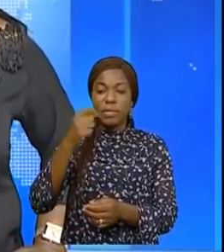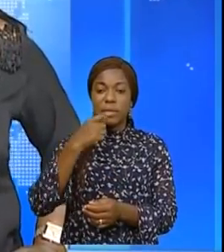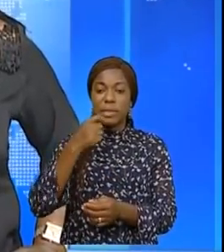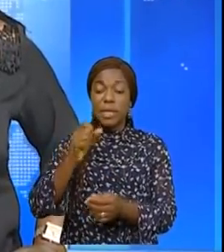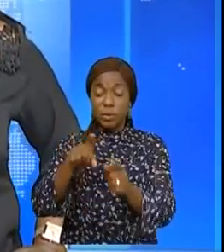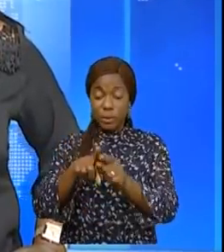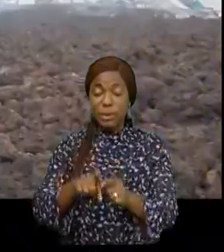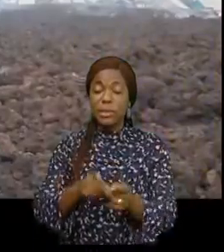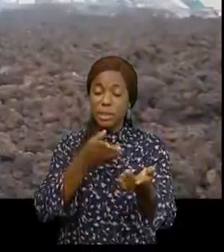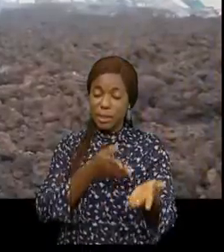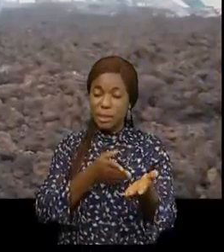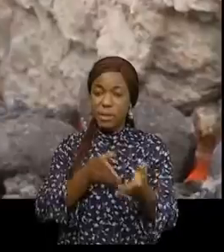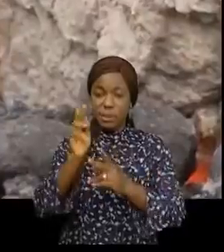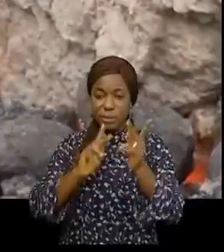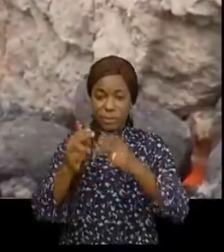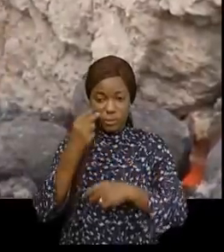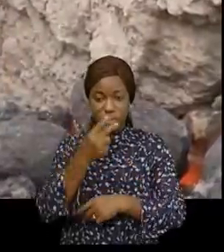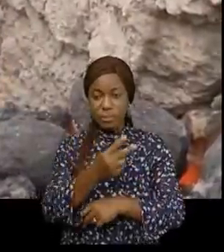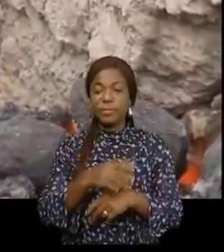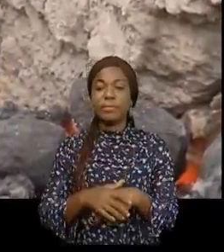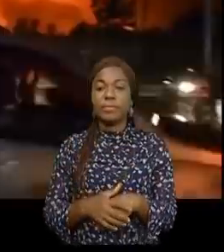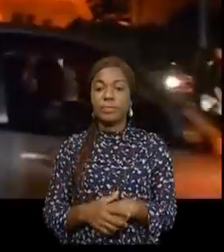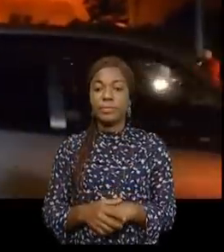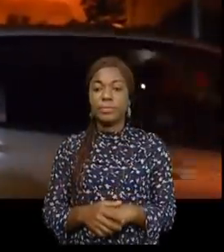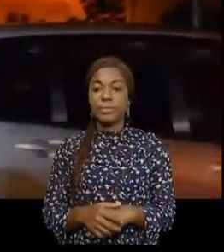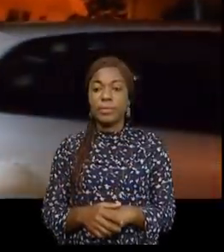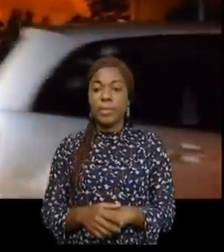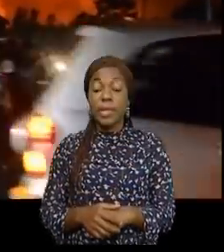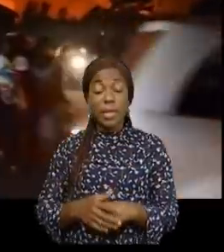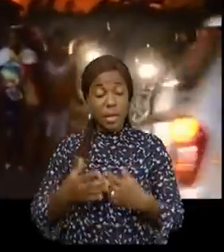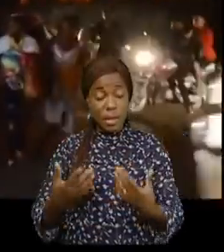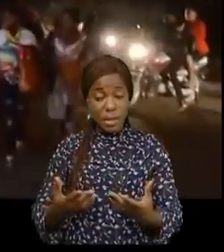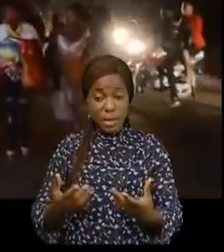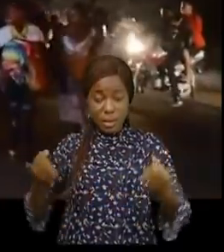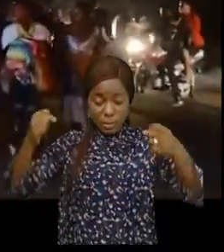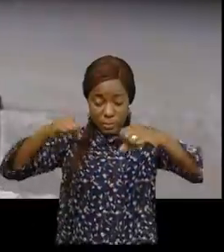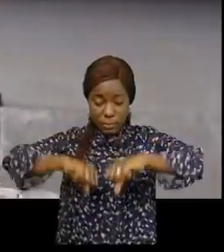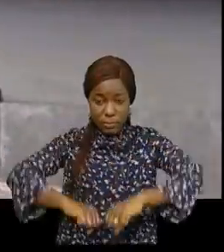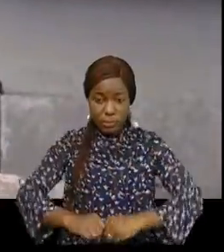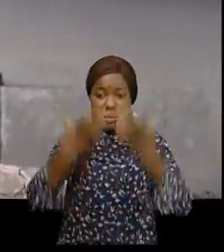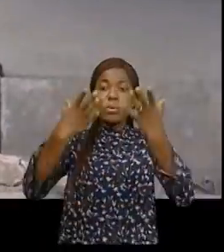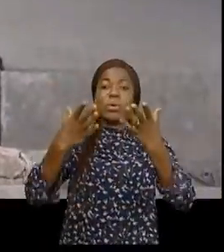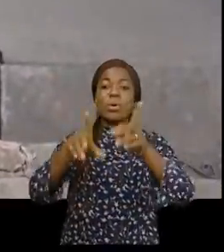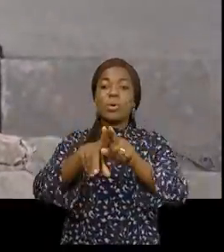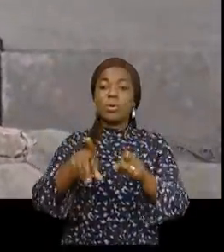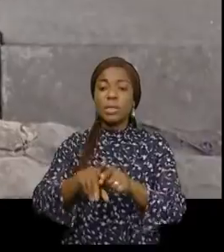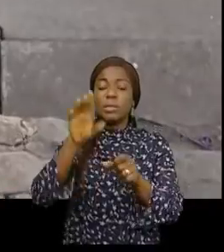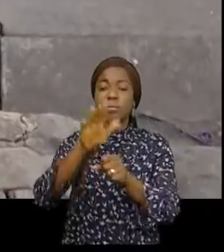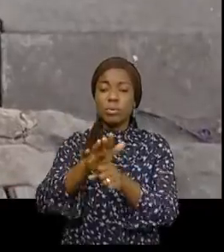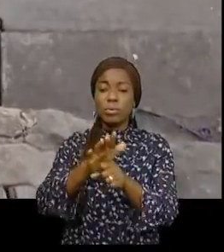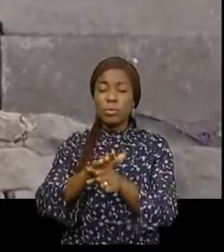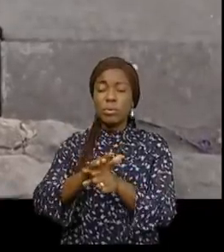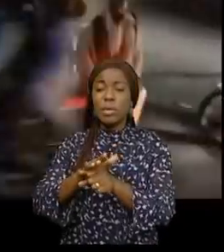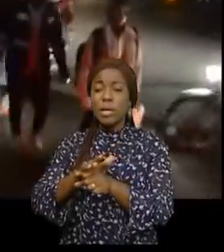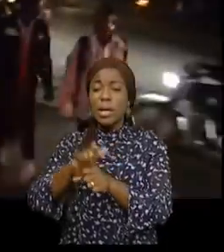Kadima. La calamité naturelle due à l'éruption volcanique de Nyiragongo et ses innombrables conséquences